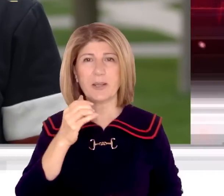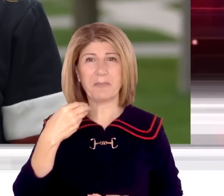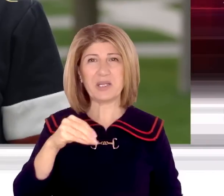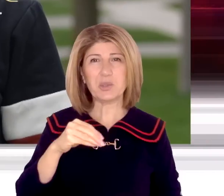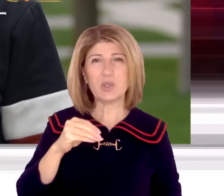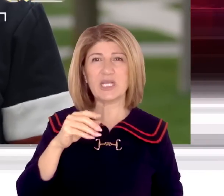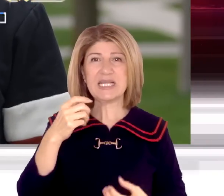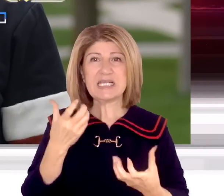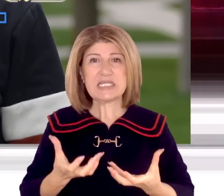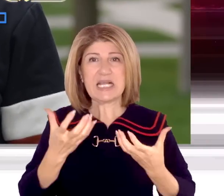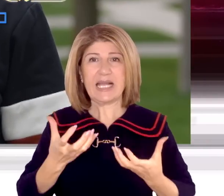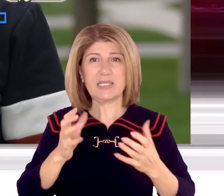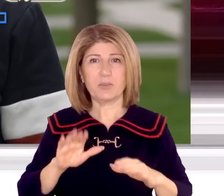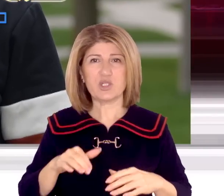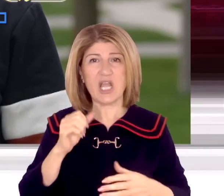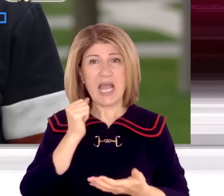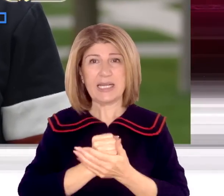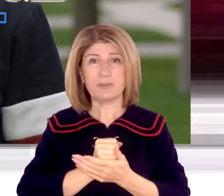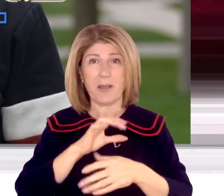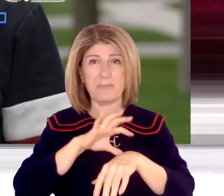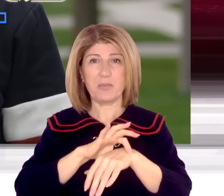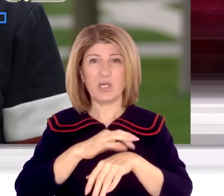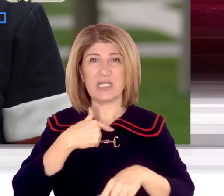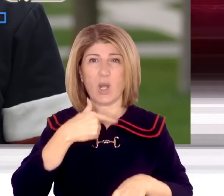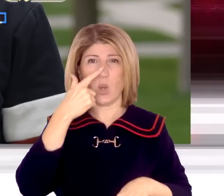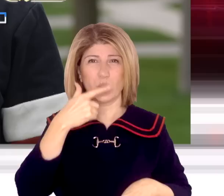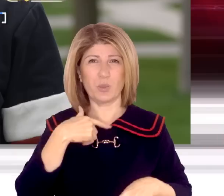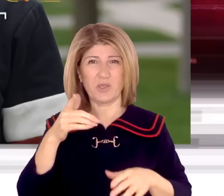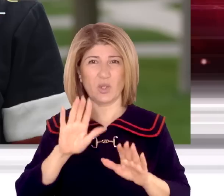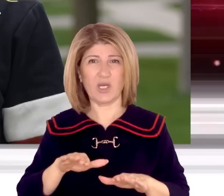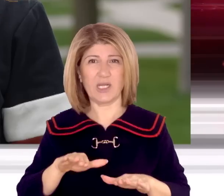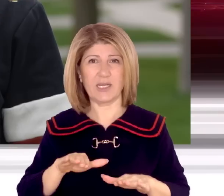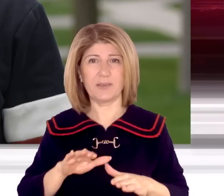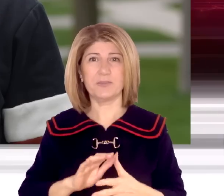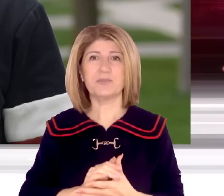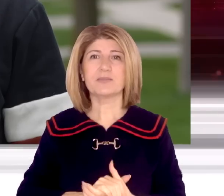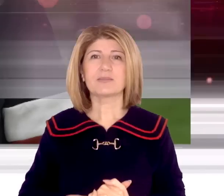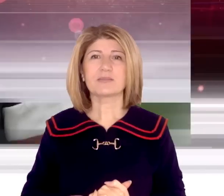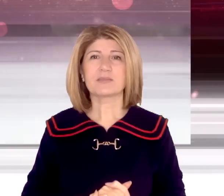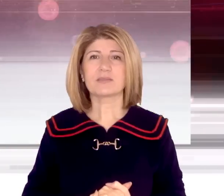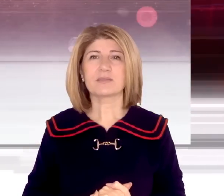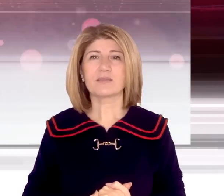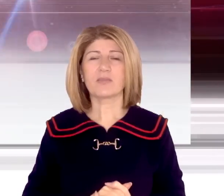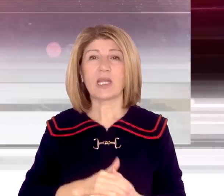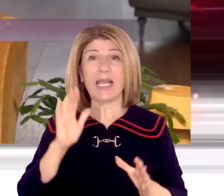این درسته که اگه پریودی خانم سنگین باشه یعنی حتما بیماری جدی زنانه داره؟